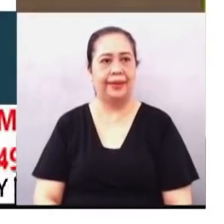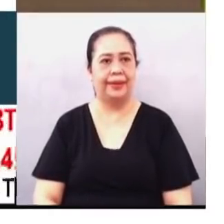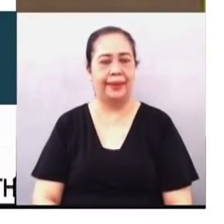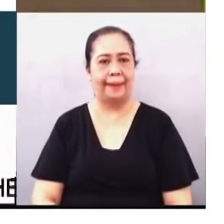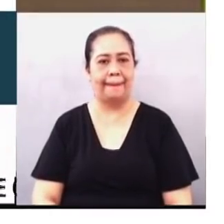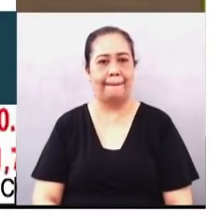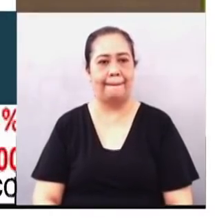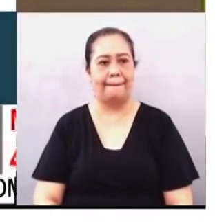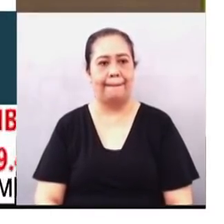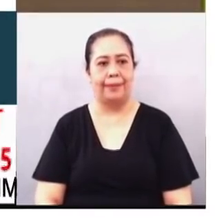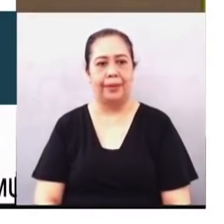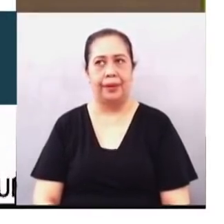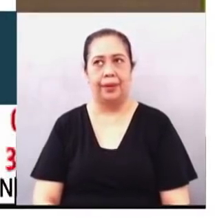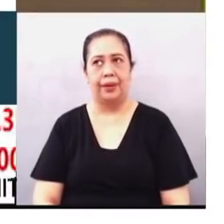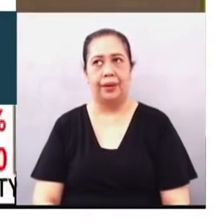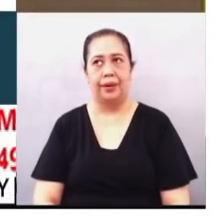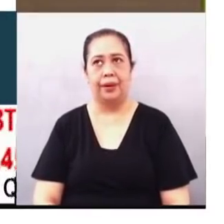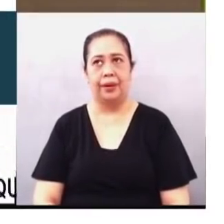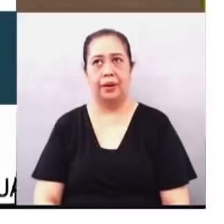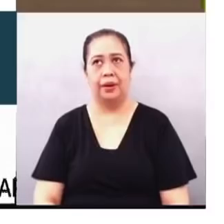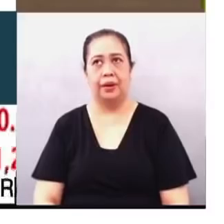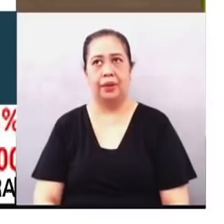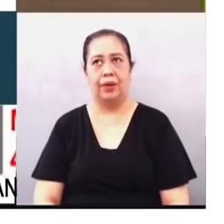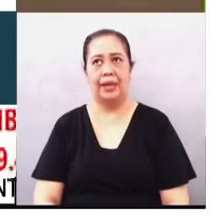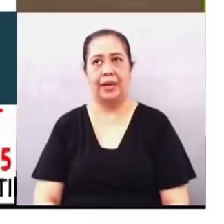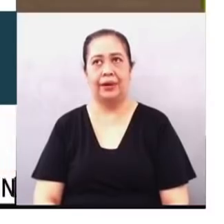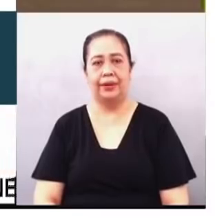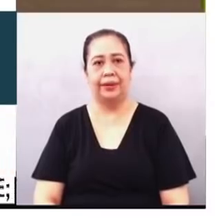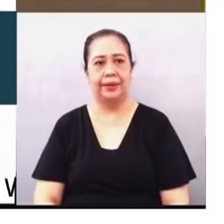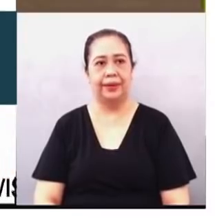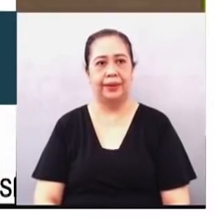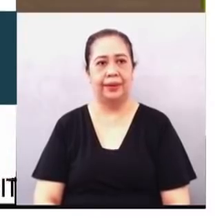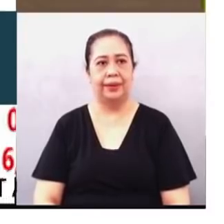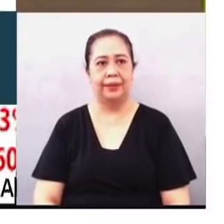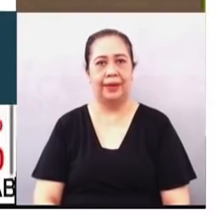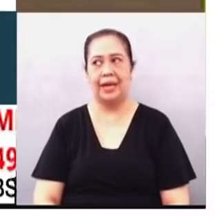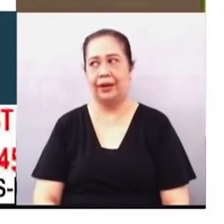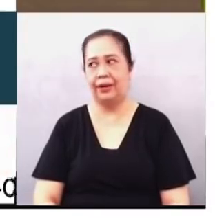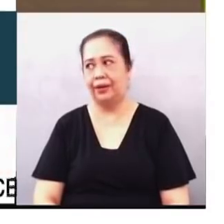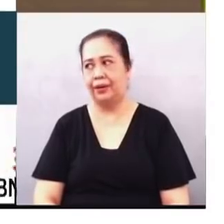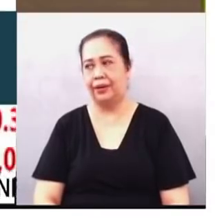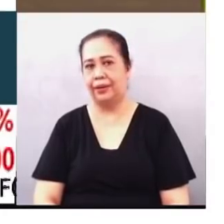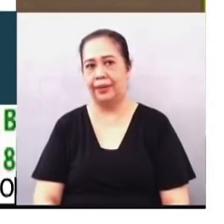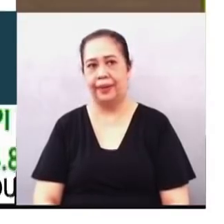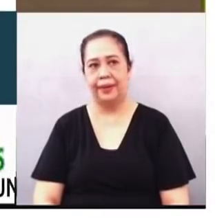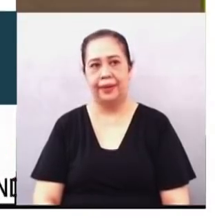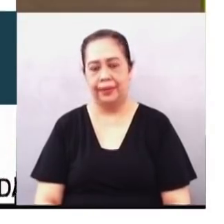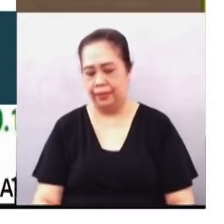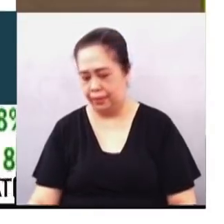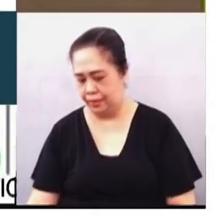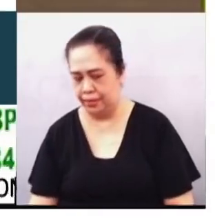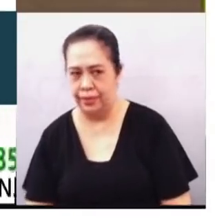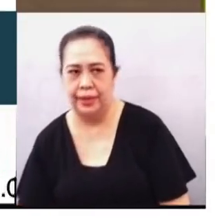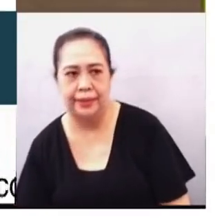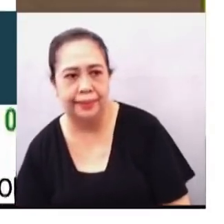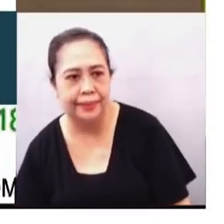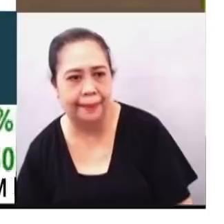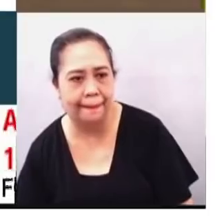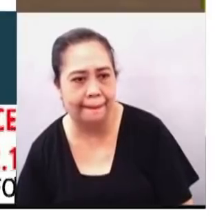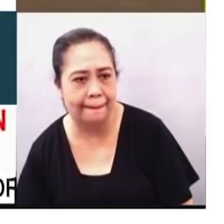tao, makakatulong yan sa yung relations with China, kung nakakatulong yan sa yung pakipagkaibigan sa China, sa yung foreign